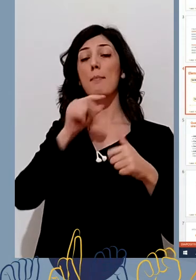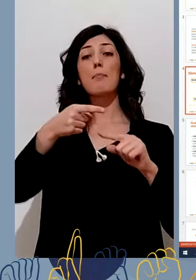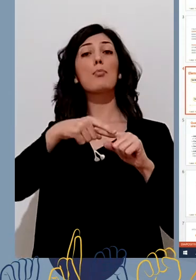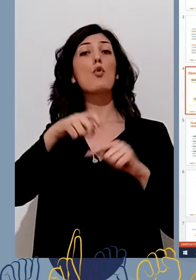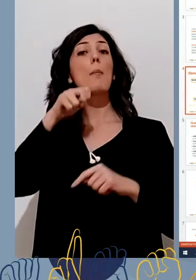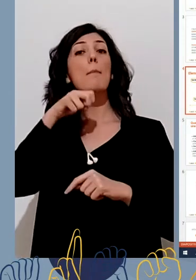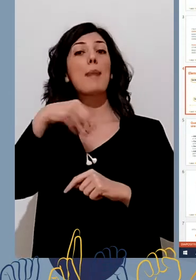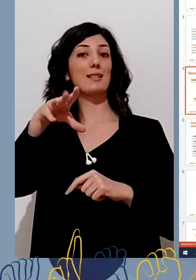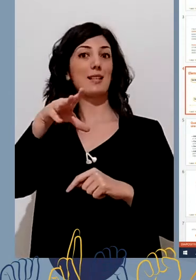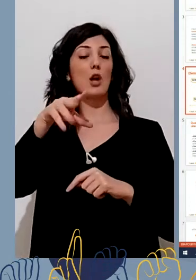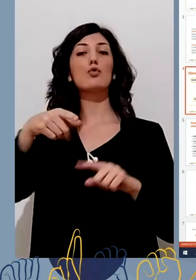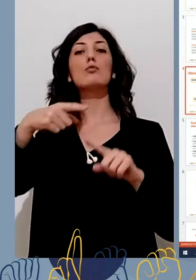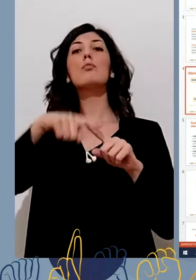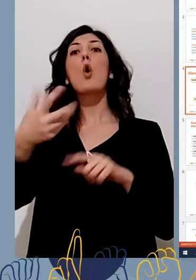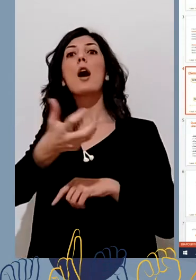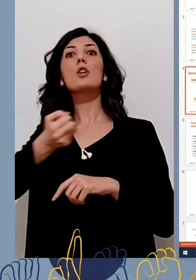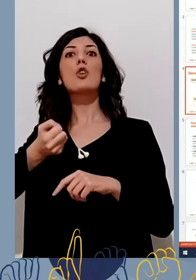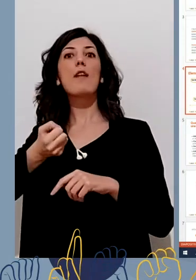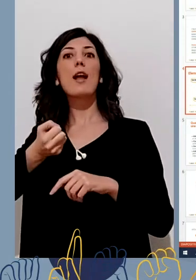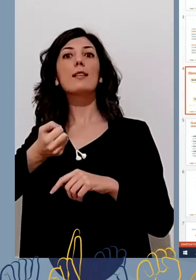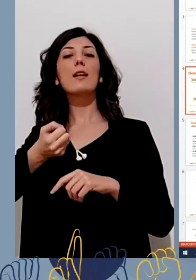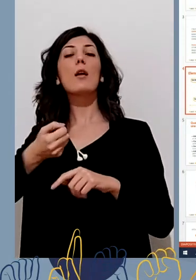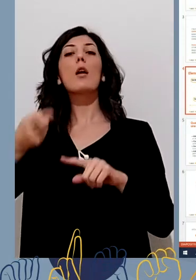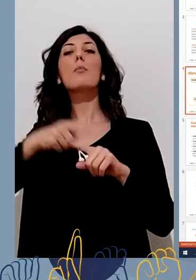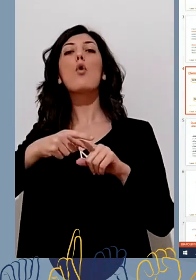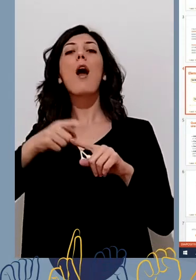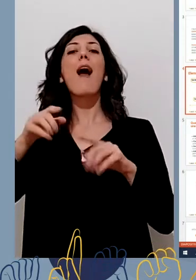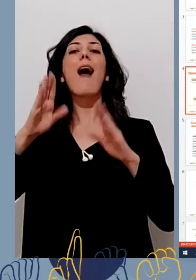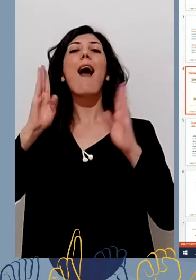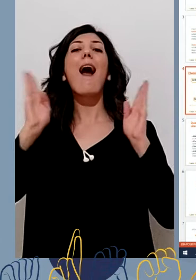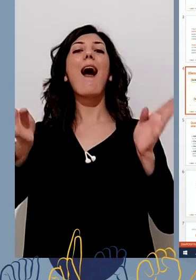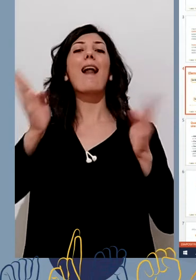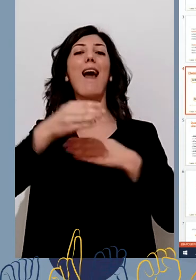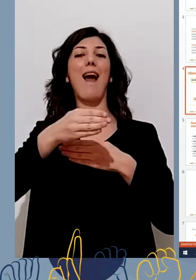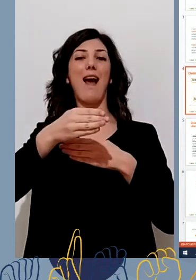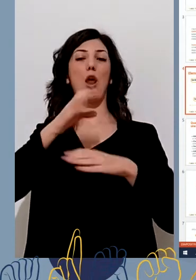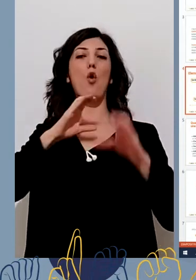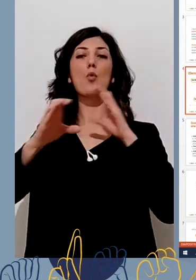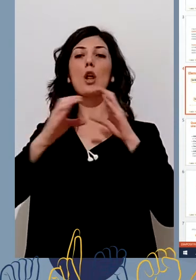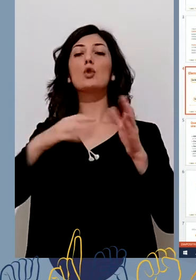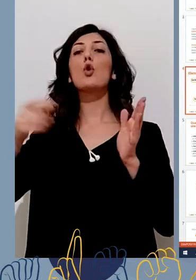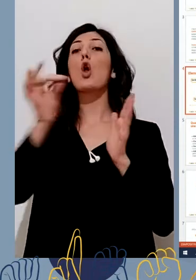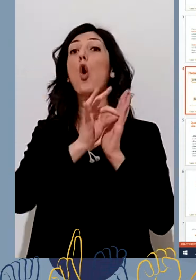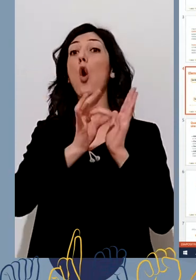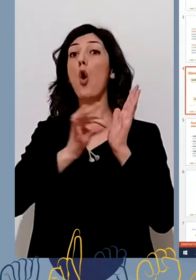un canale di comunicazione, un codice, un contesto